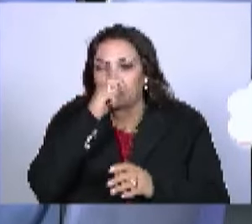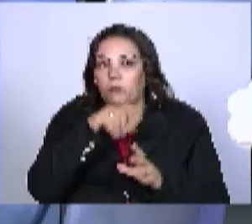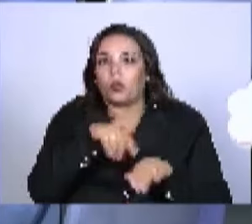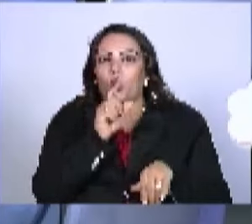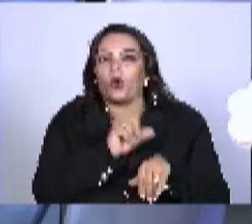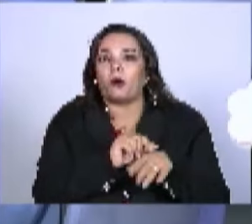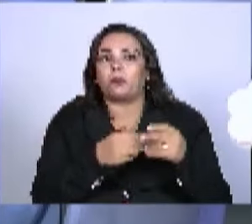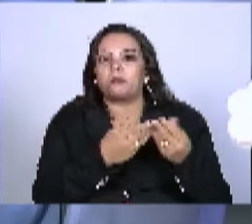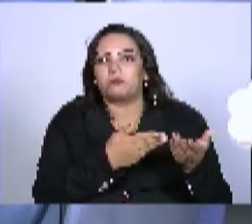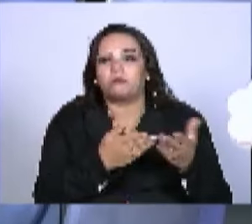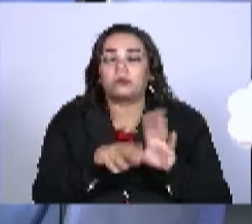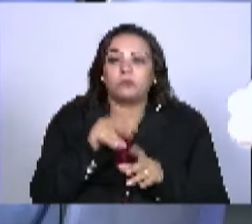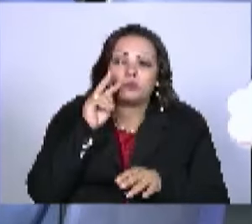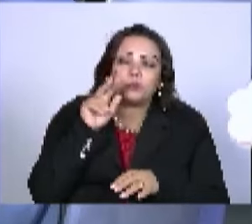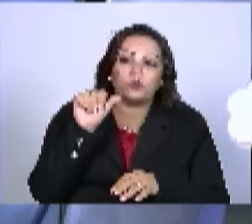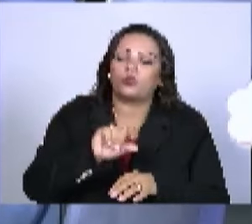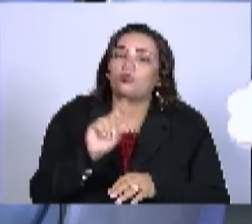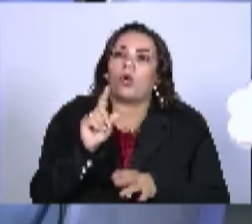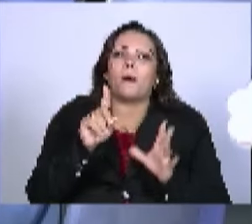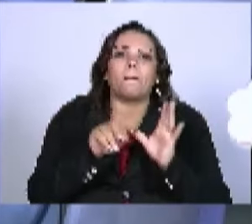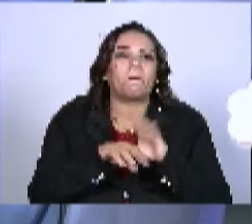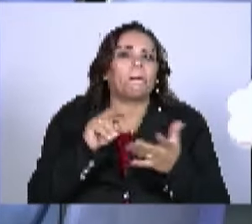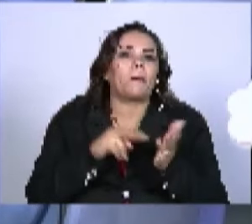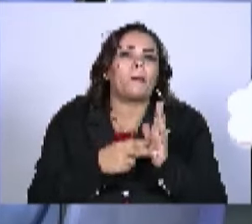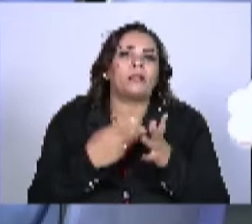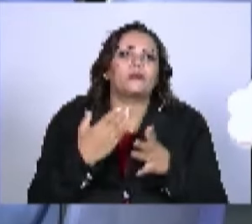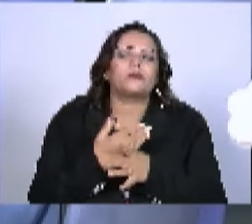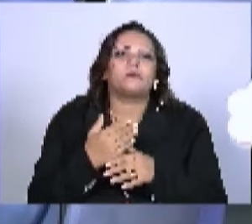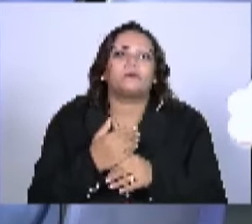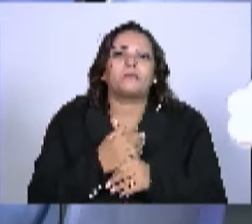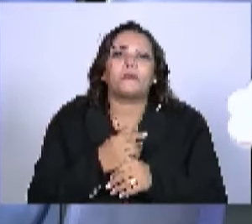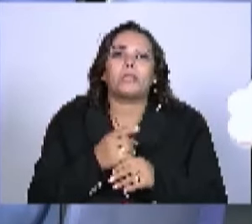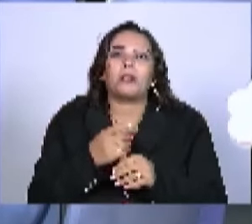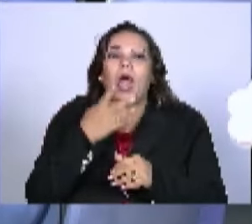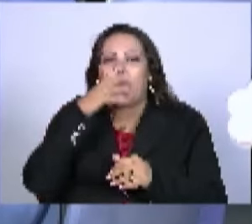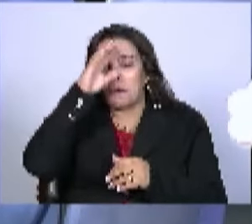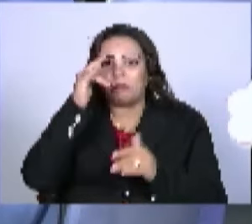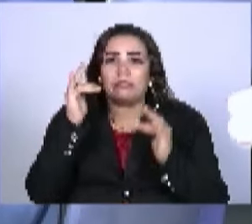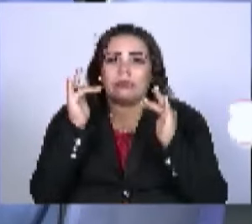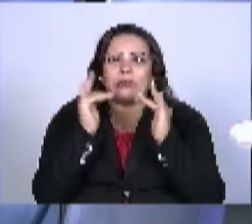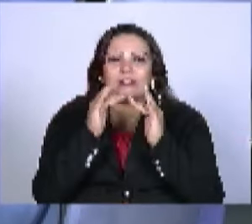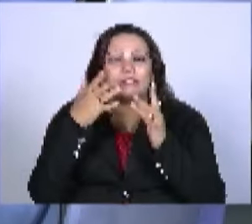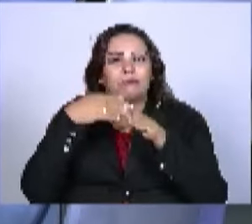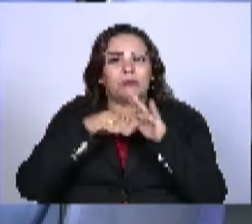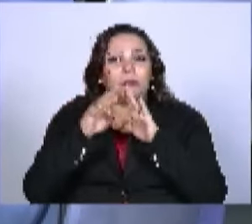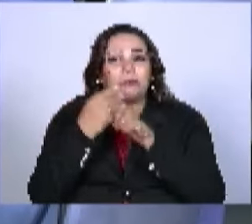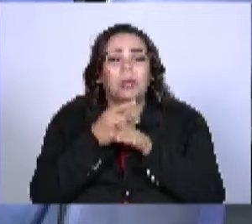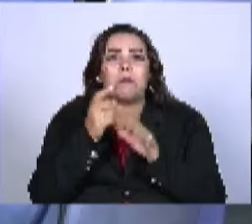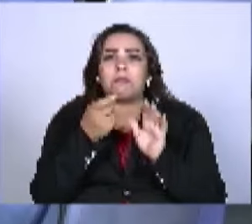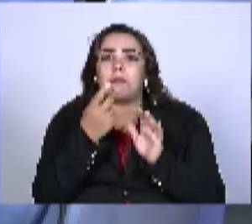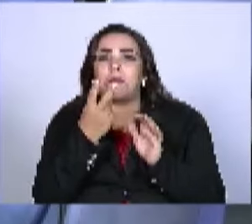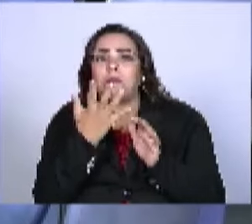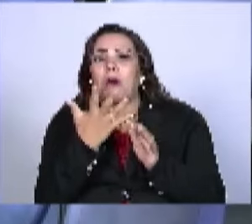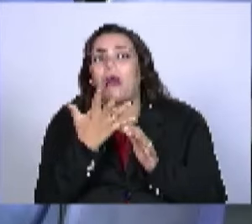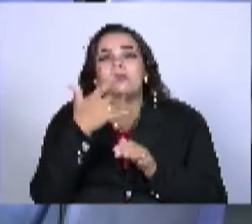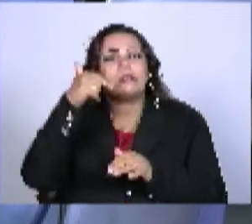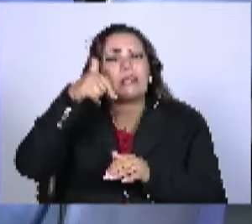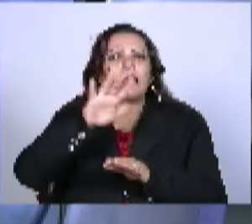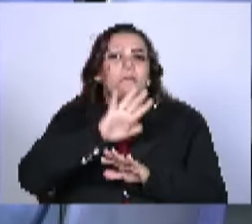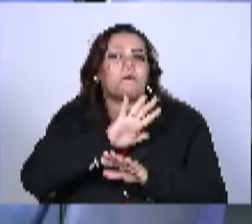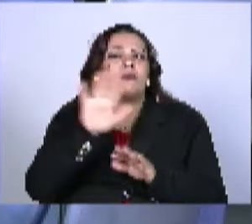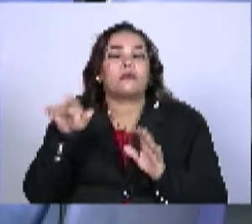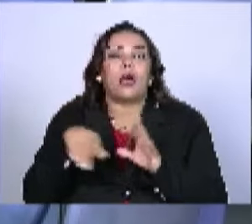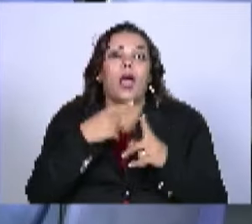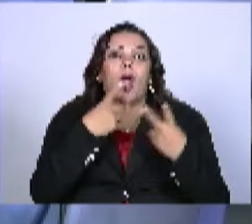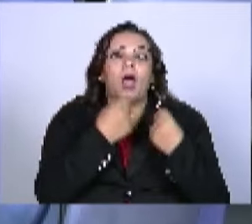كانوا غير راضيين عن افعاله حرفيا ما حصلش بنا علاقه غير خمس او ست مرات طول السنه دي كنت بتكسف اتكلم مع اهله في الموضوع ده